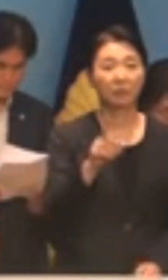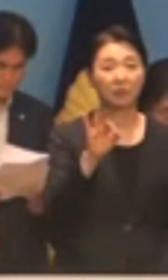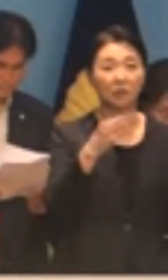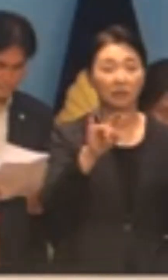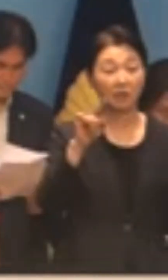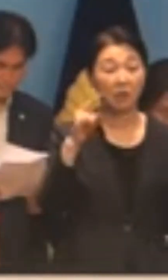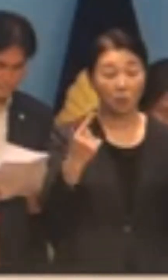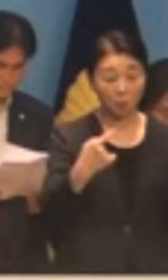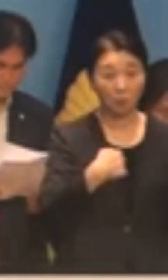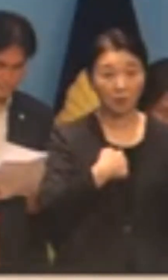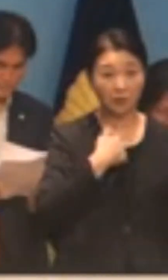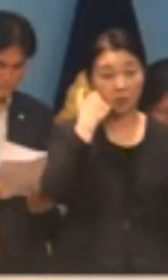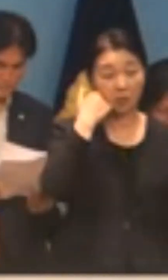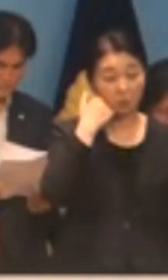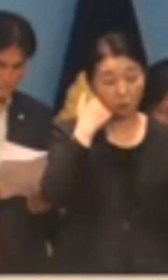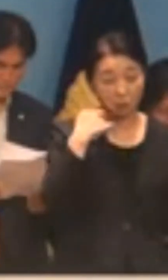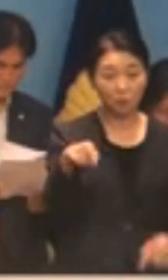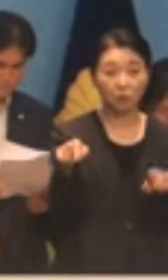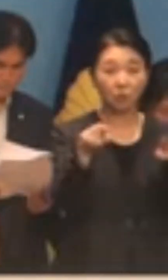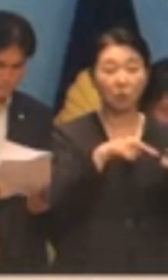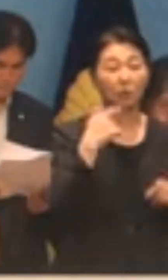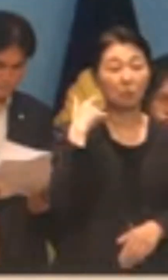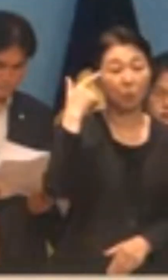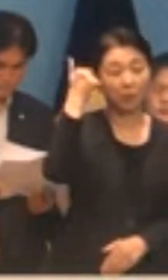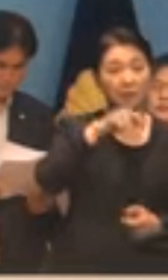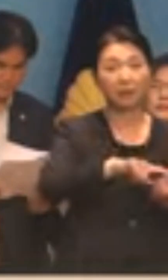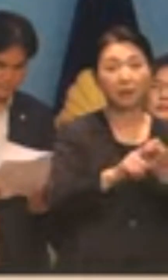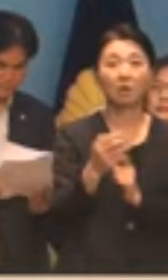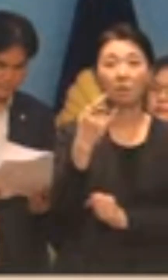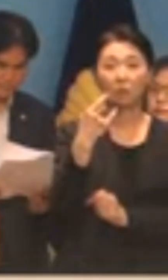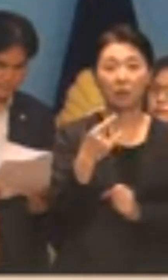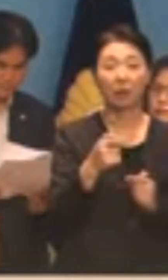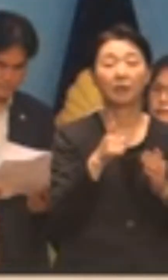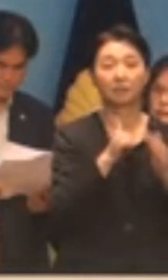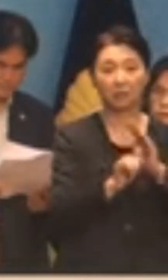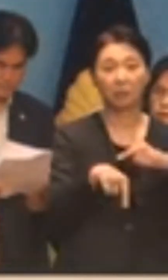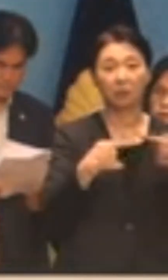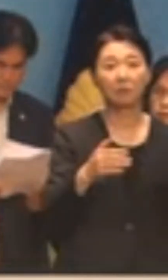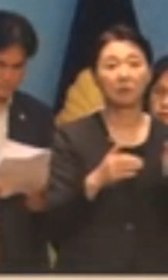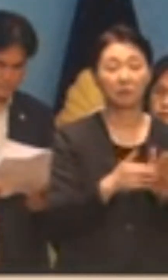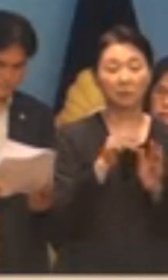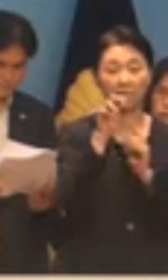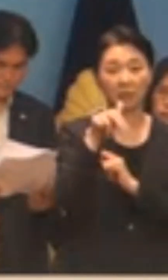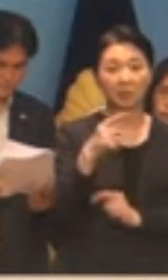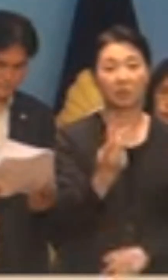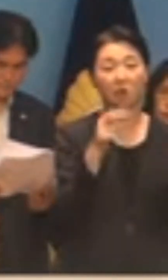정태여, 저는 전국목회자 정의평화협의회로 왔습니다. 이현주